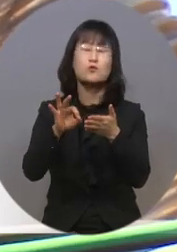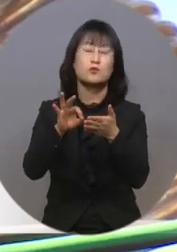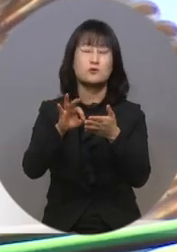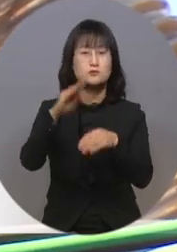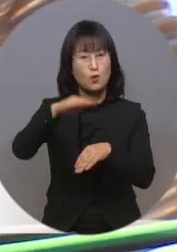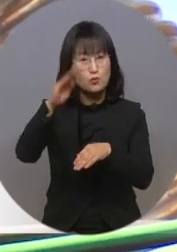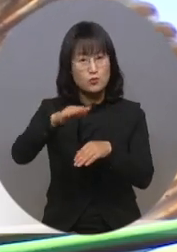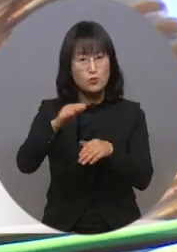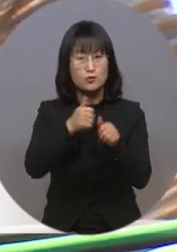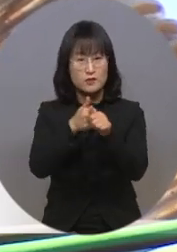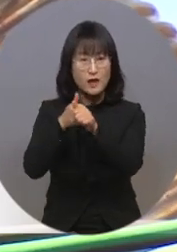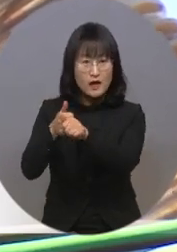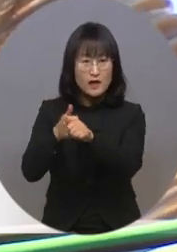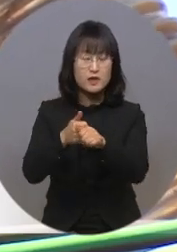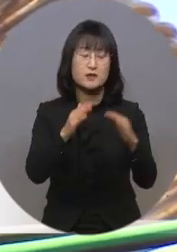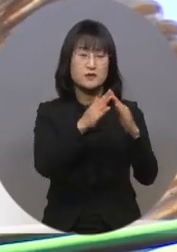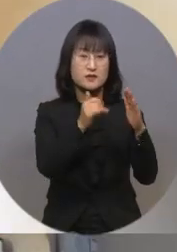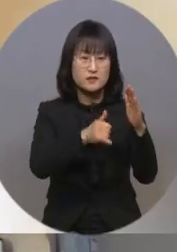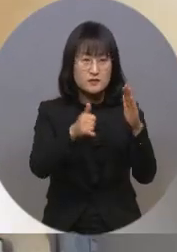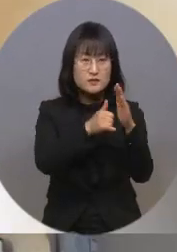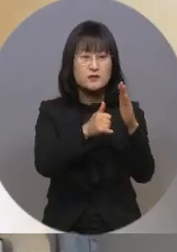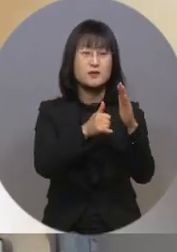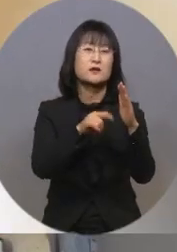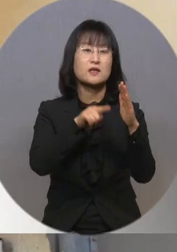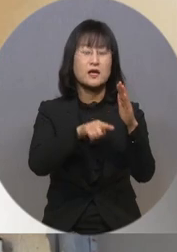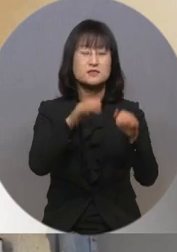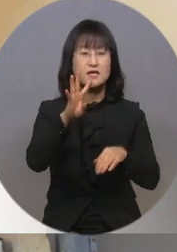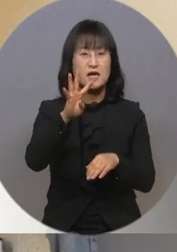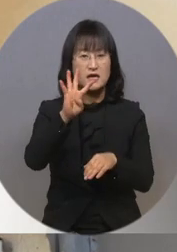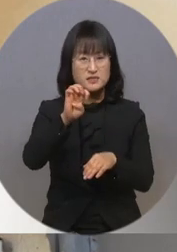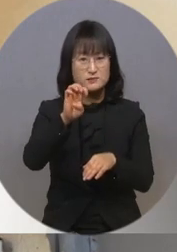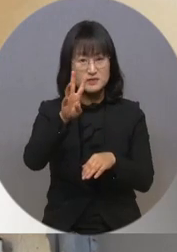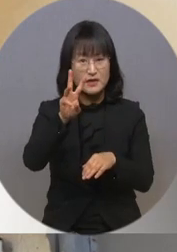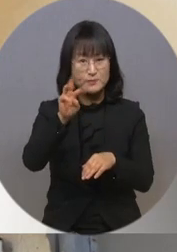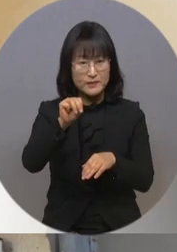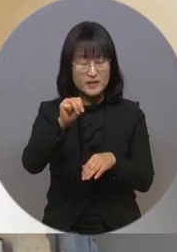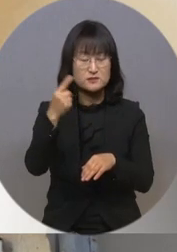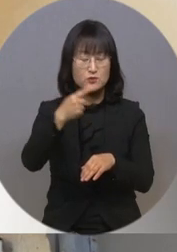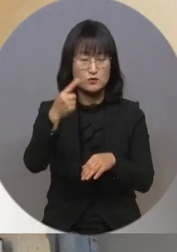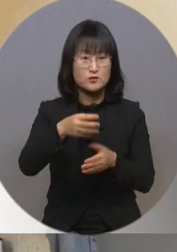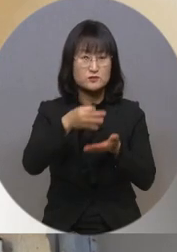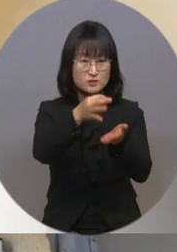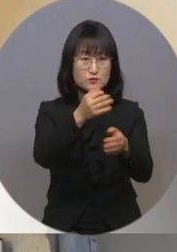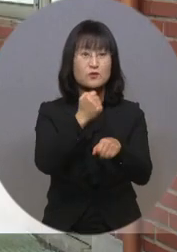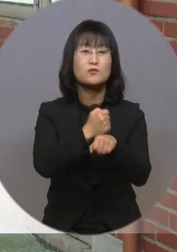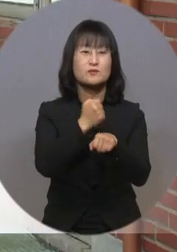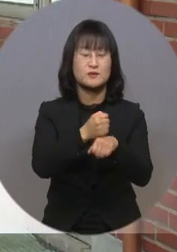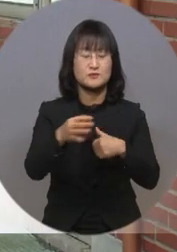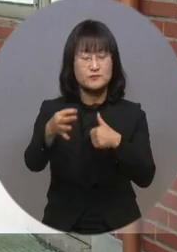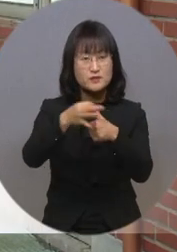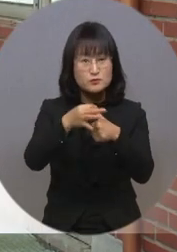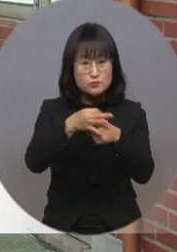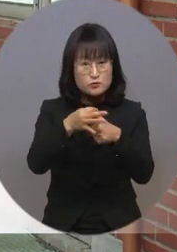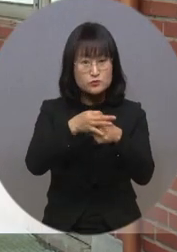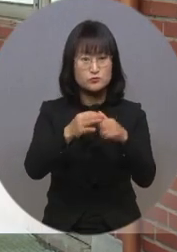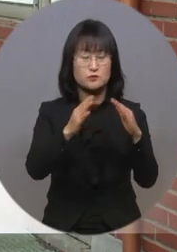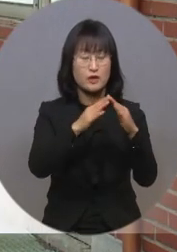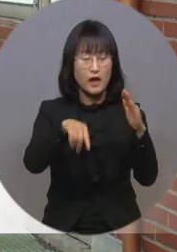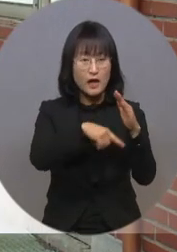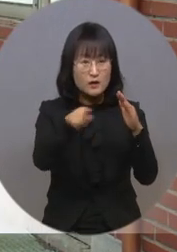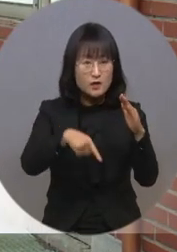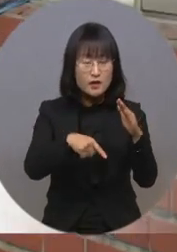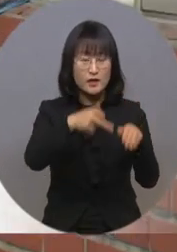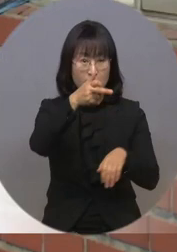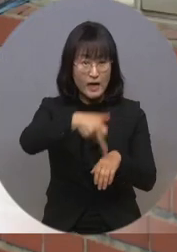가구당 331,000원을 추가로 지원합니다 추가 지원금액은 수급 가구의 기발급된 카드의